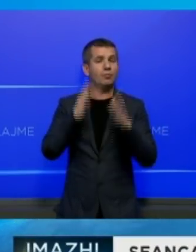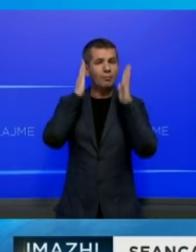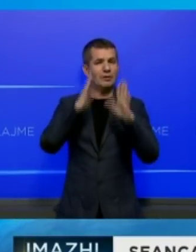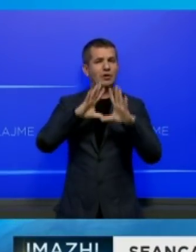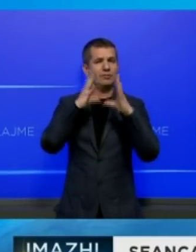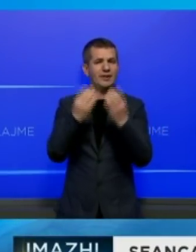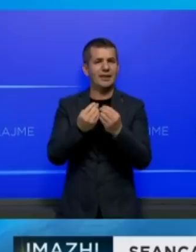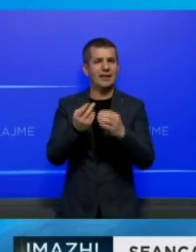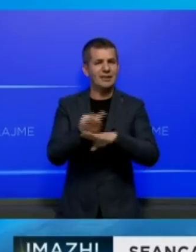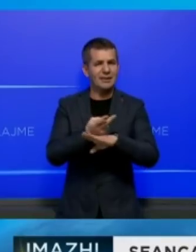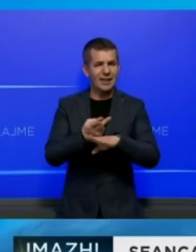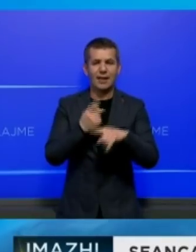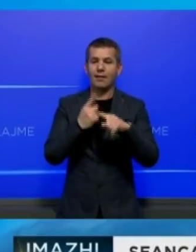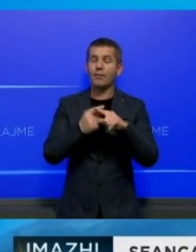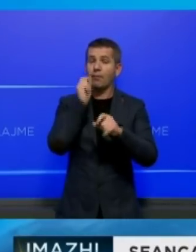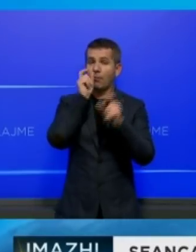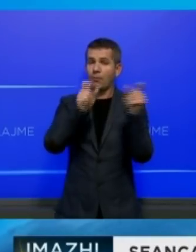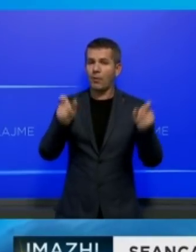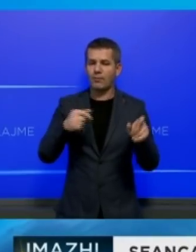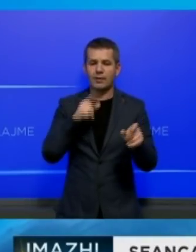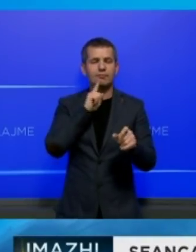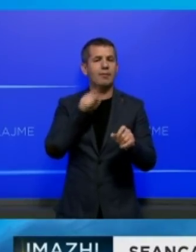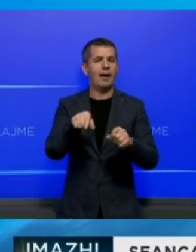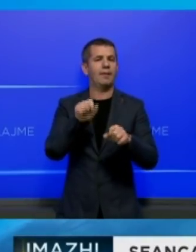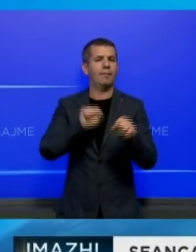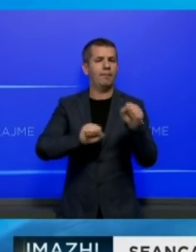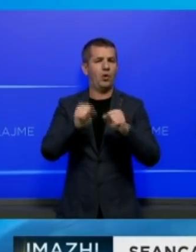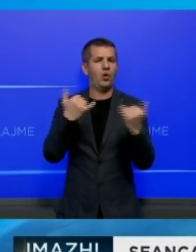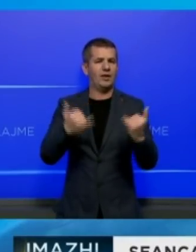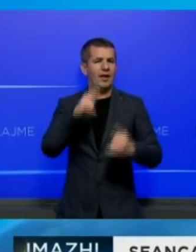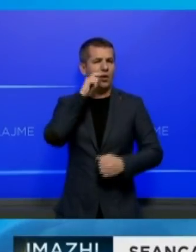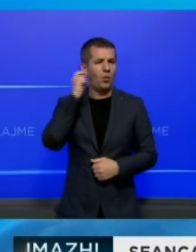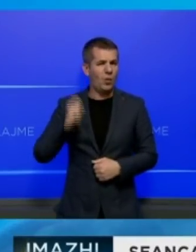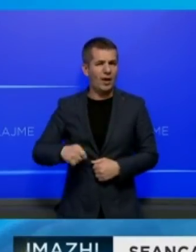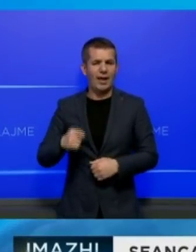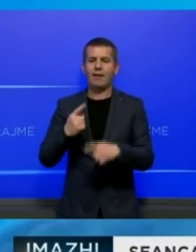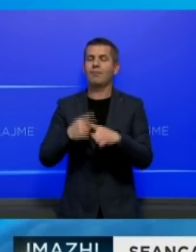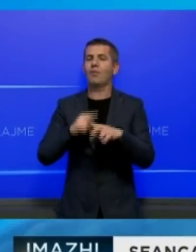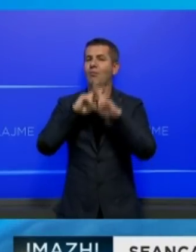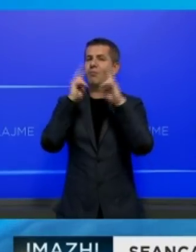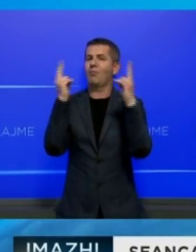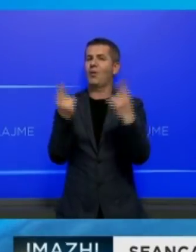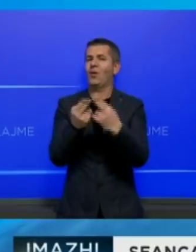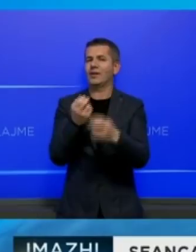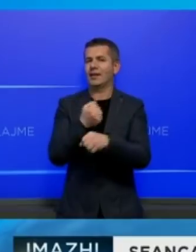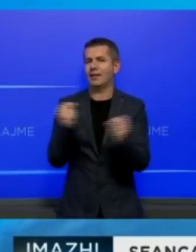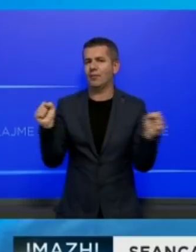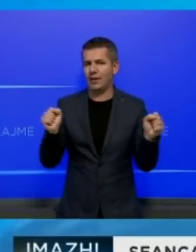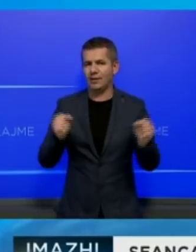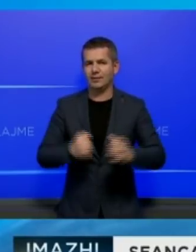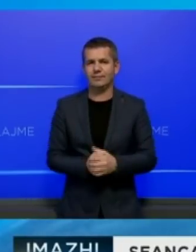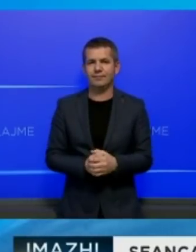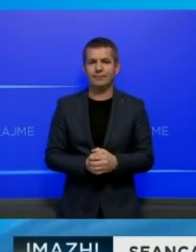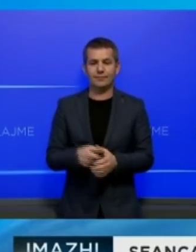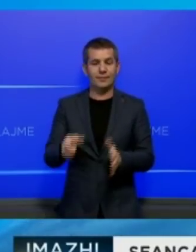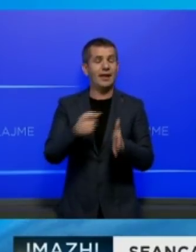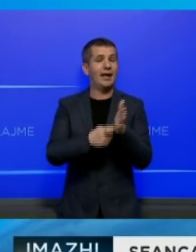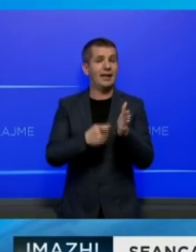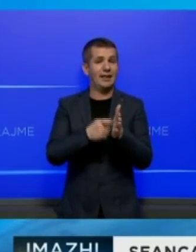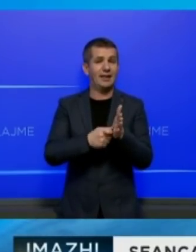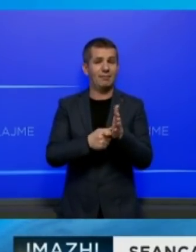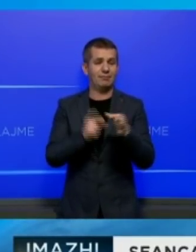e si popull në vlerat që mbrohen sot në Ukrainë e në botën demokratike dhe euroatlantike. Antarësimi i Kosovës në